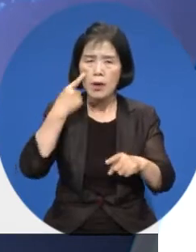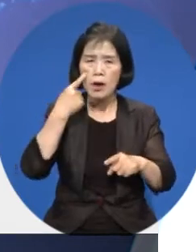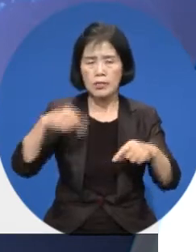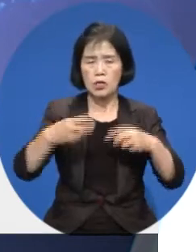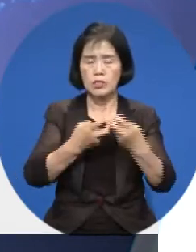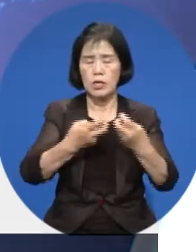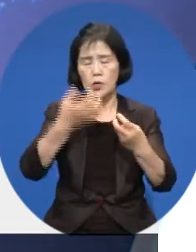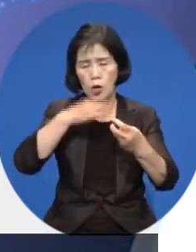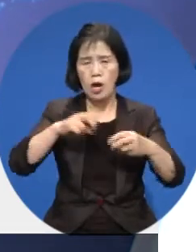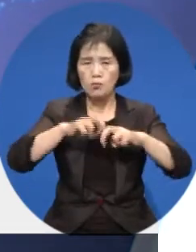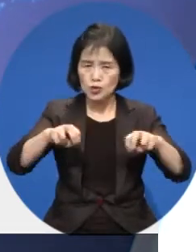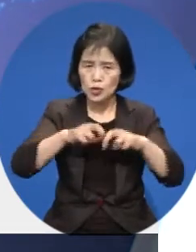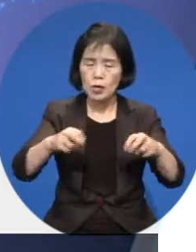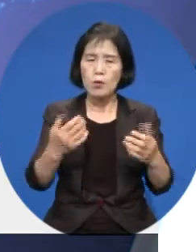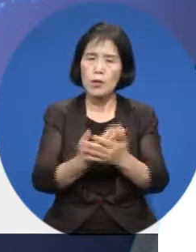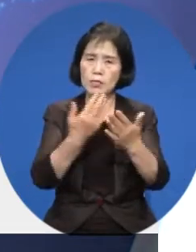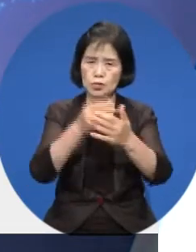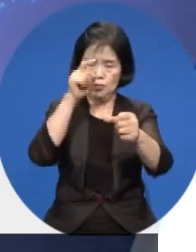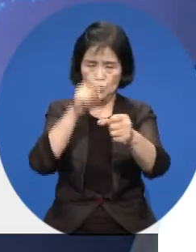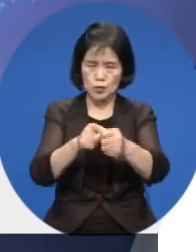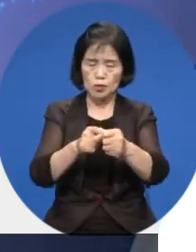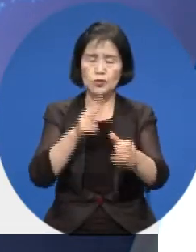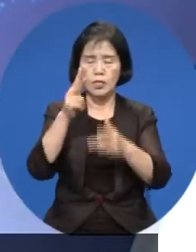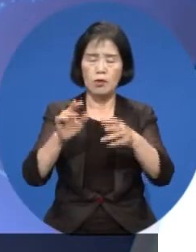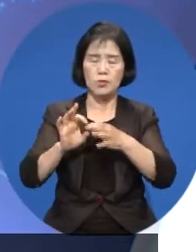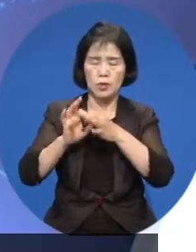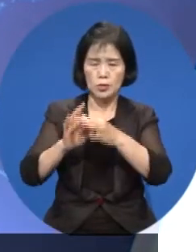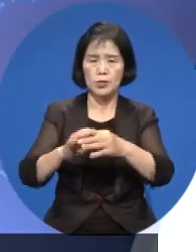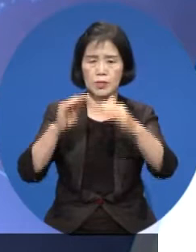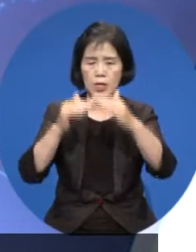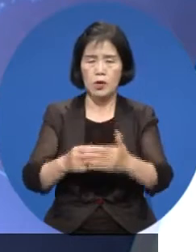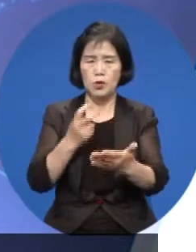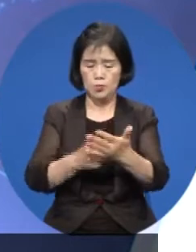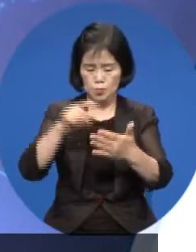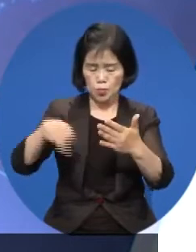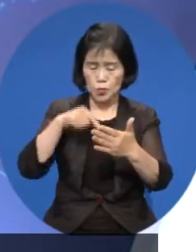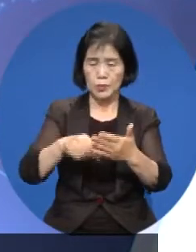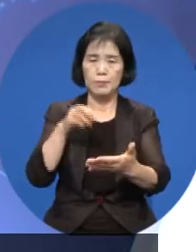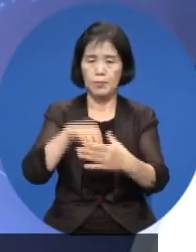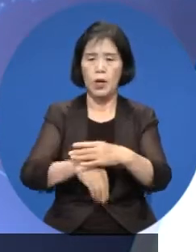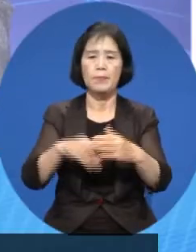분석하고 발전 적인 방향으로 사업의 반역 하도록 하는 내용을 저의 담았습니다